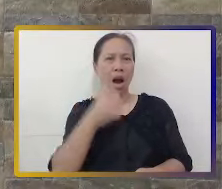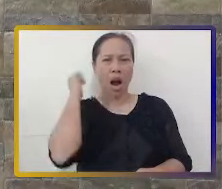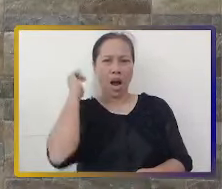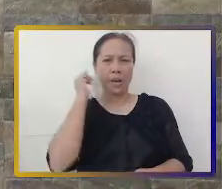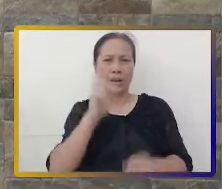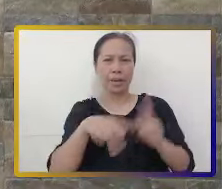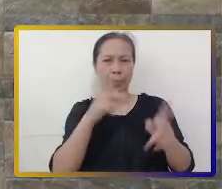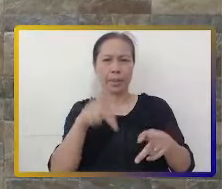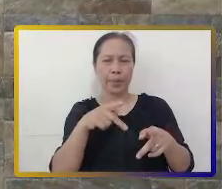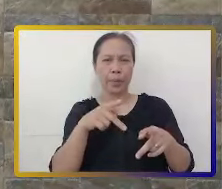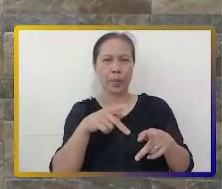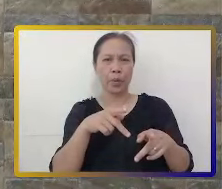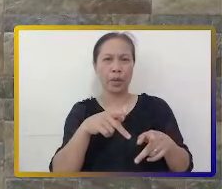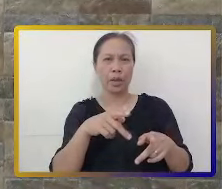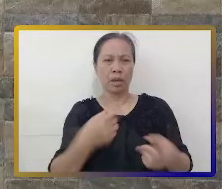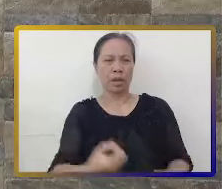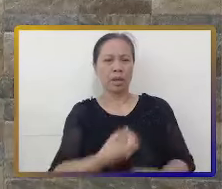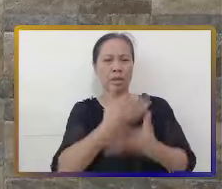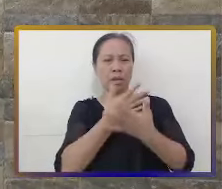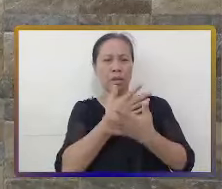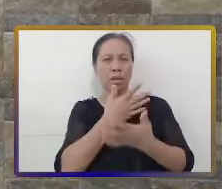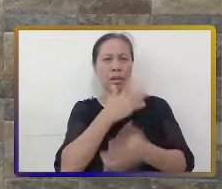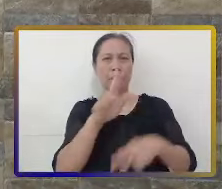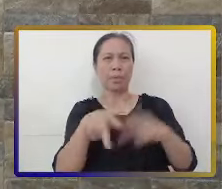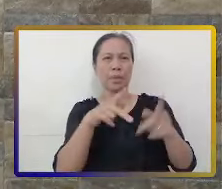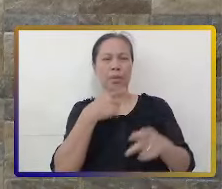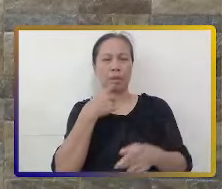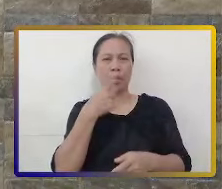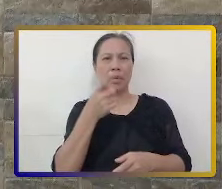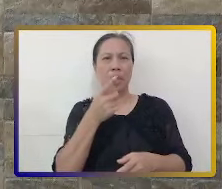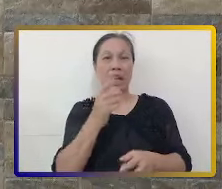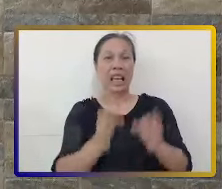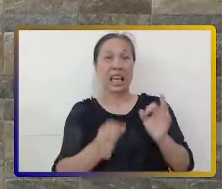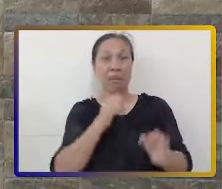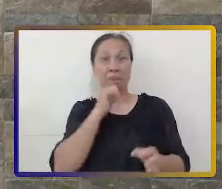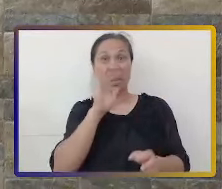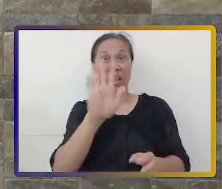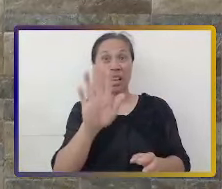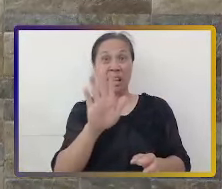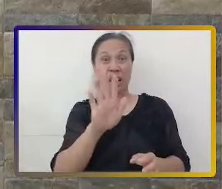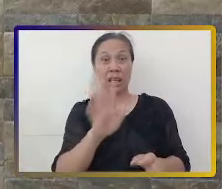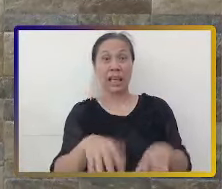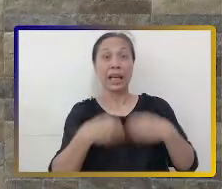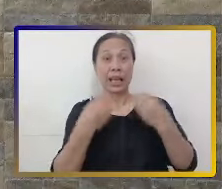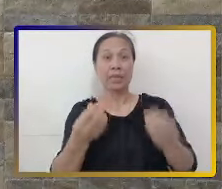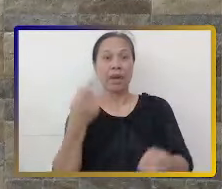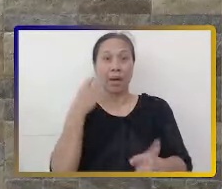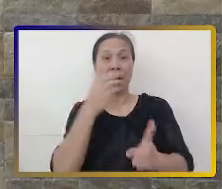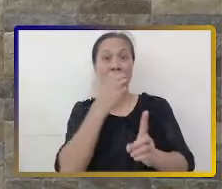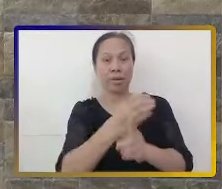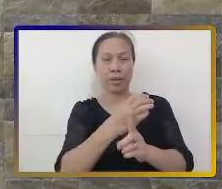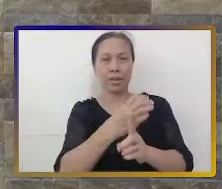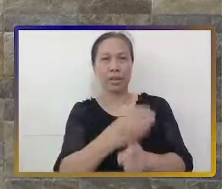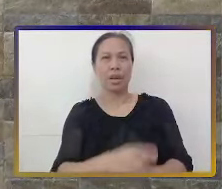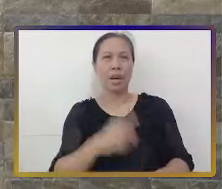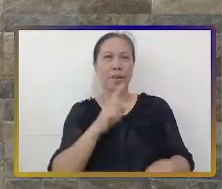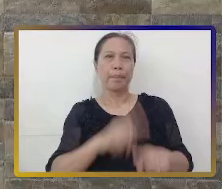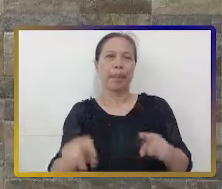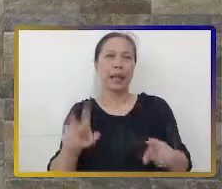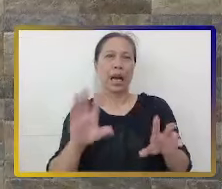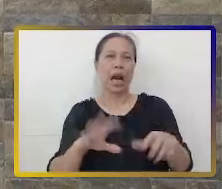nagbigay curse ka pero nakikita mo rin barito mga kapatid Yung blessing kung gaano ka powerful yung giving